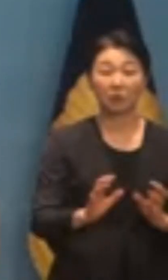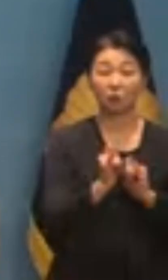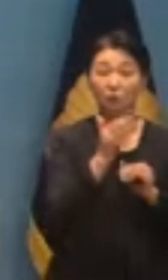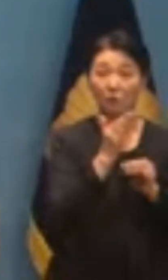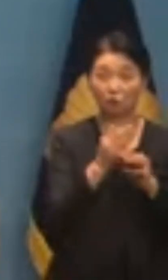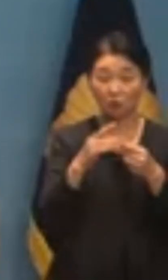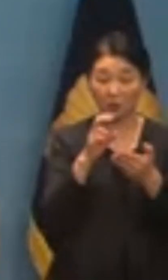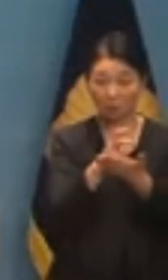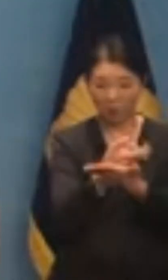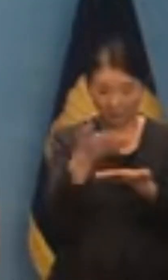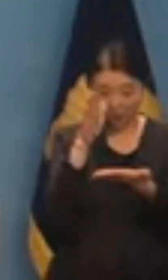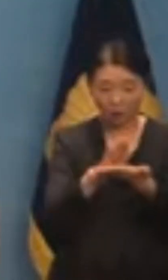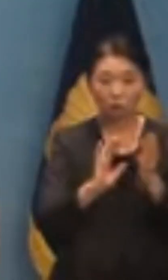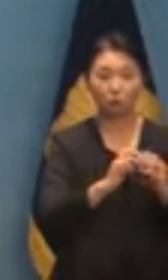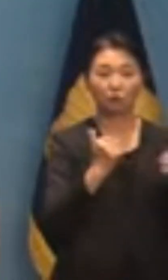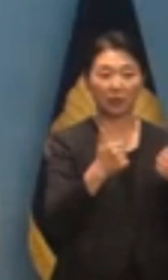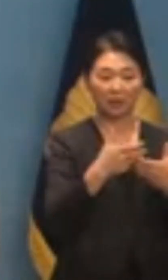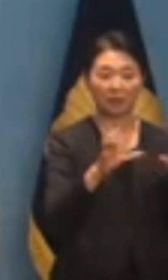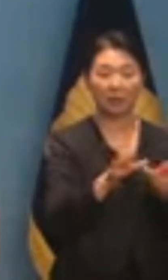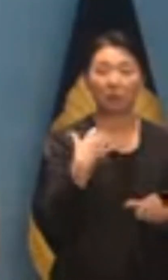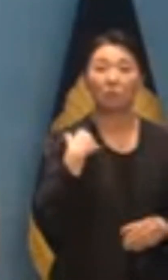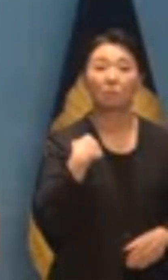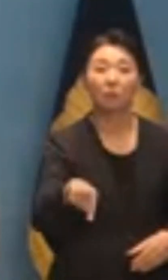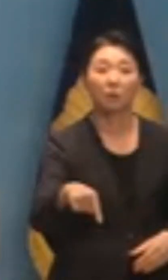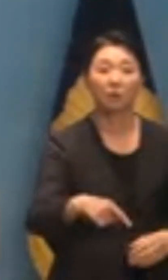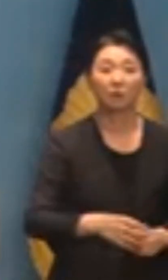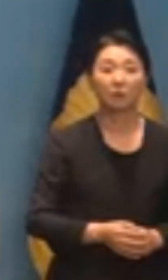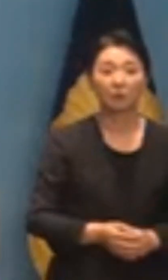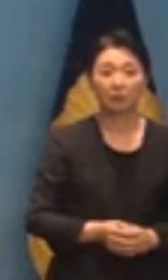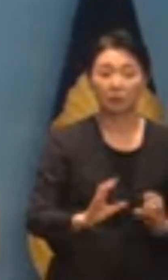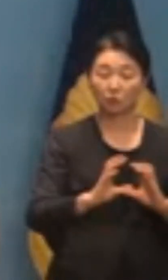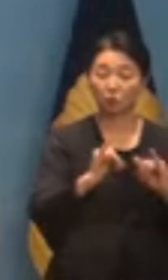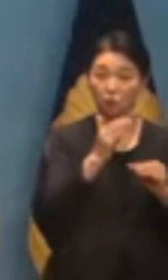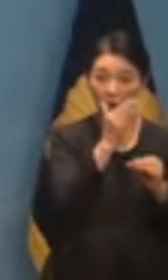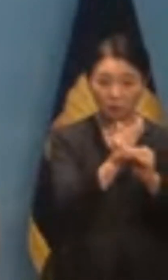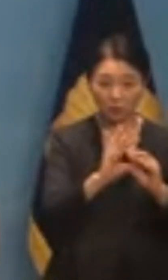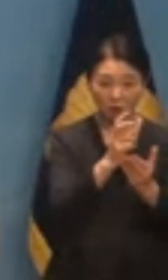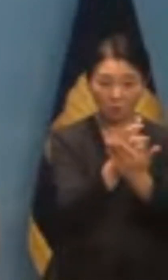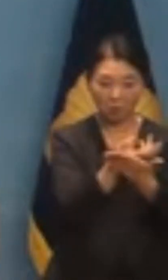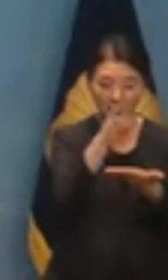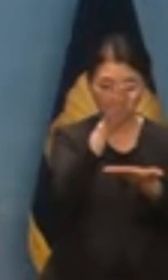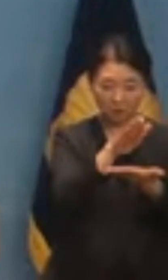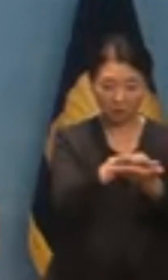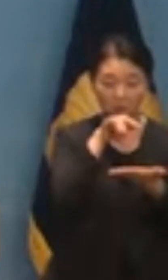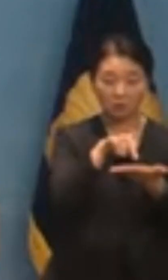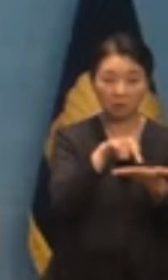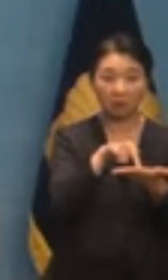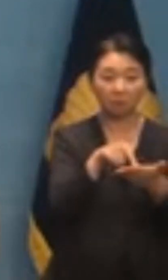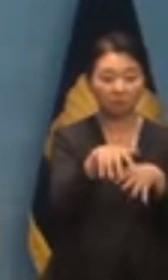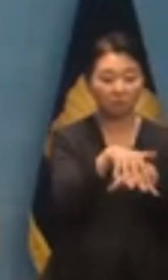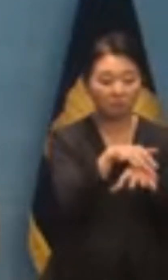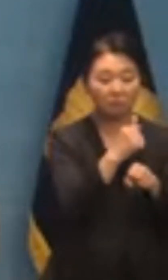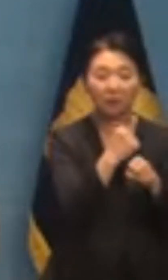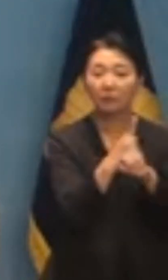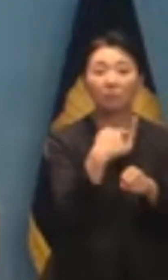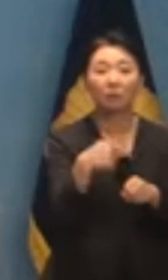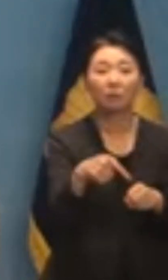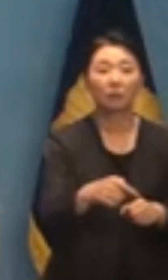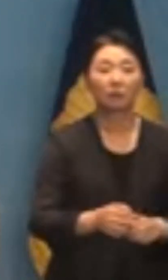국민주도 개헌의 국회와 정당의 역할은 무엇인가? 국민주도 헌법개정기구는 어떻게 구성해야